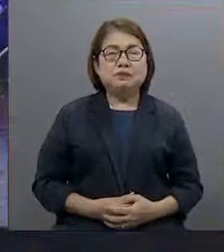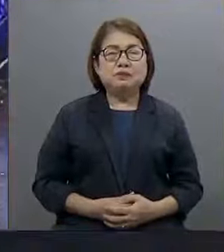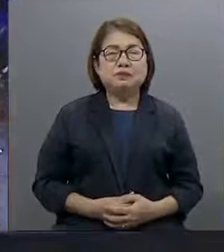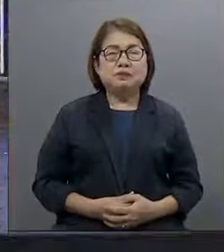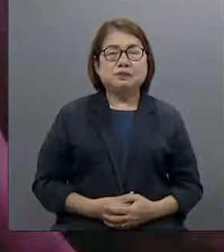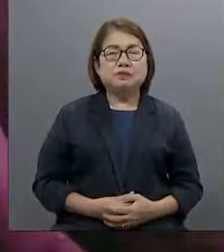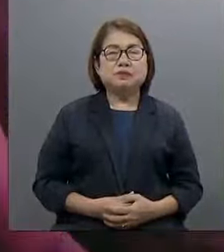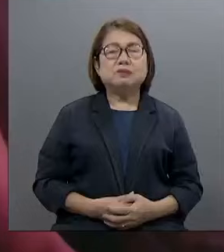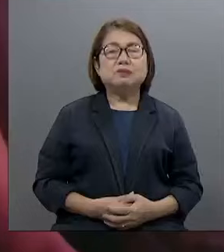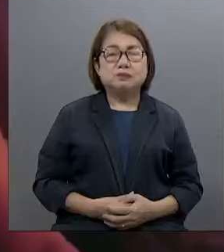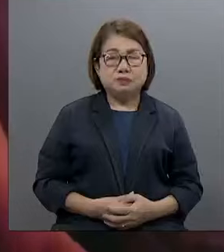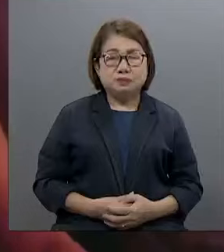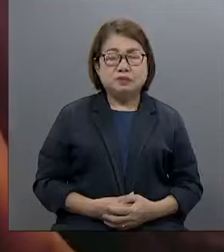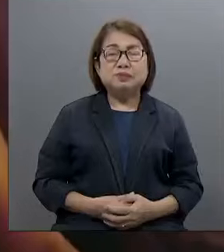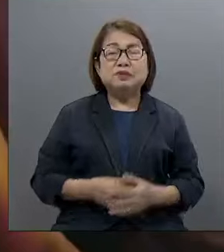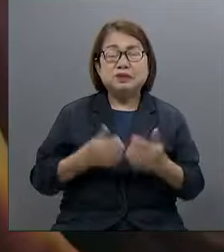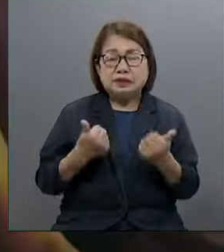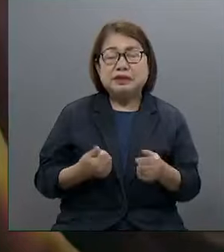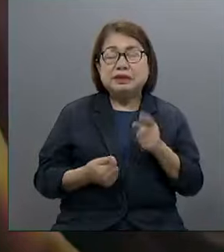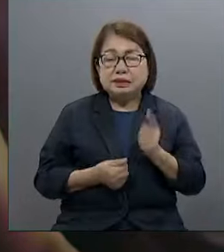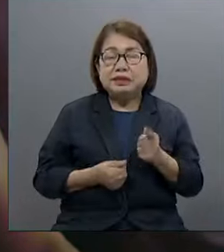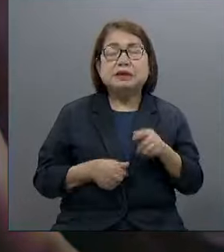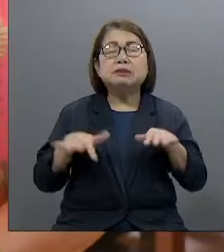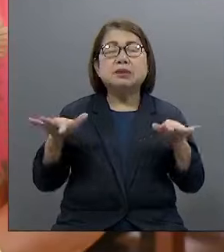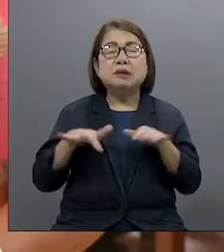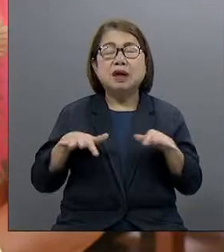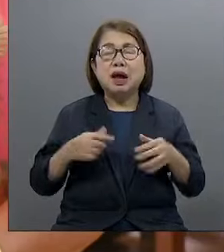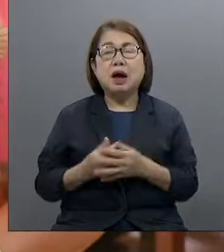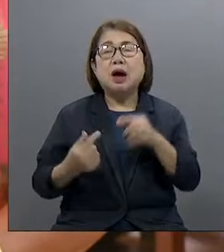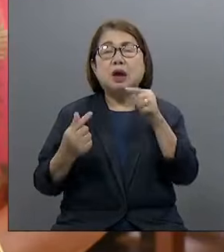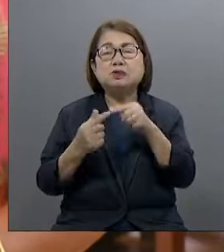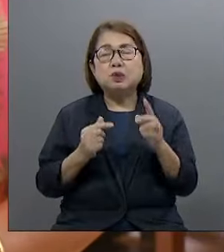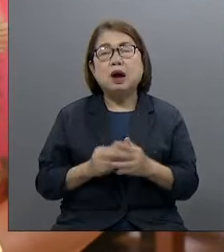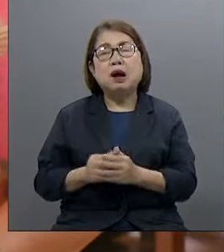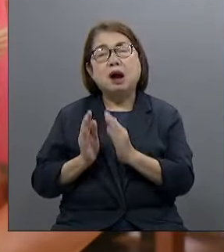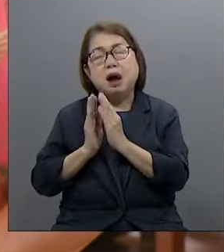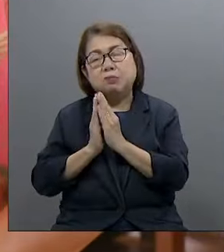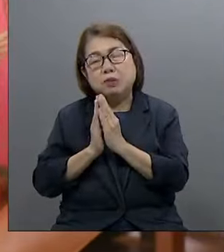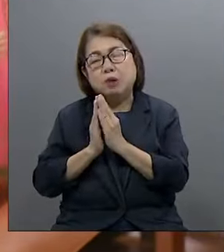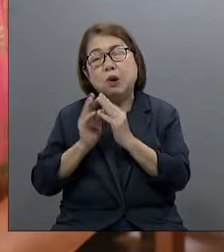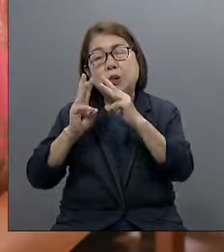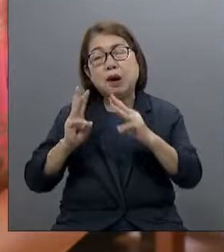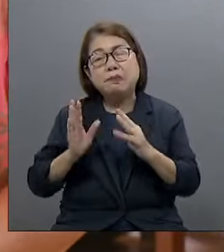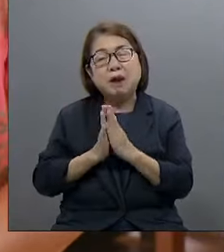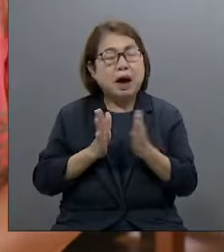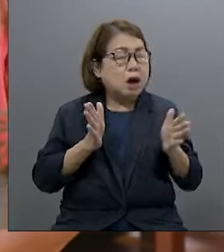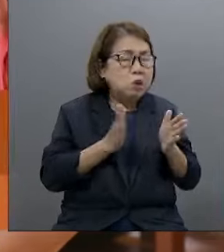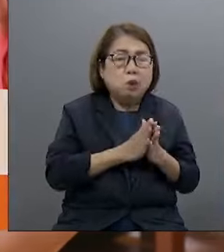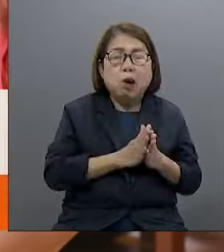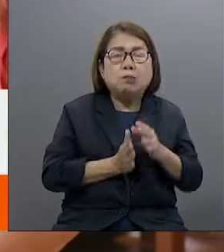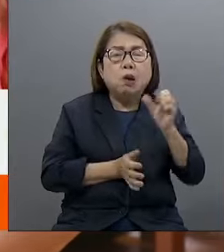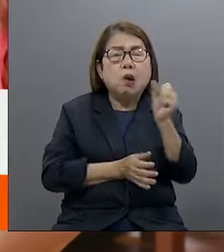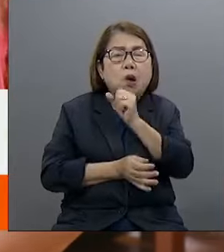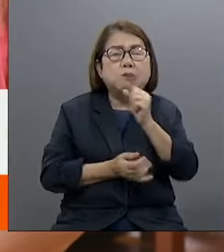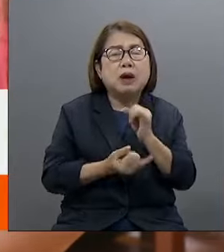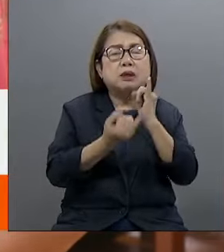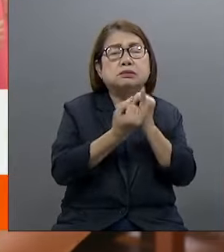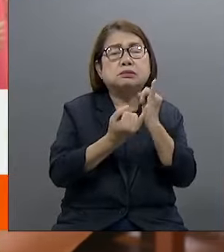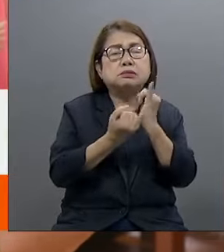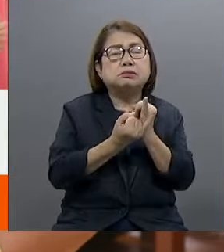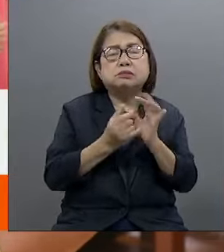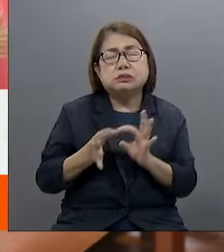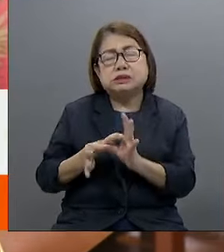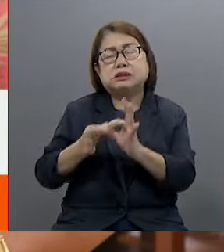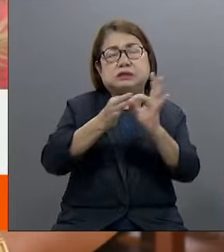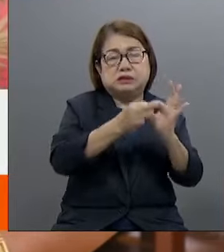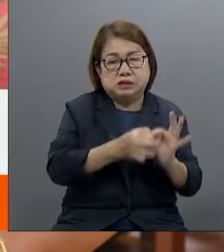เป็นเรื่องที่ว่าธรรมดาที่สุดครับระหว่างงานบุญกับคำว่าลูกทุ่งวงดนตรีลูกทุ่งหรือว่าจะเป็นวง